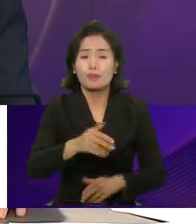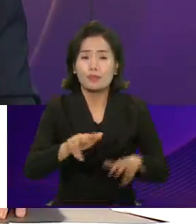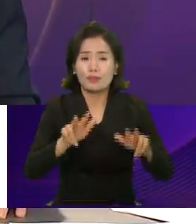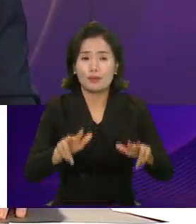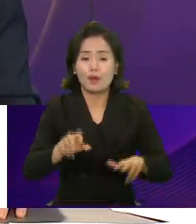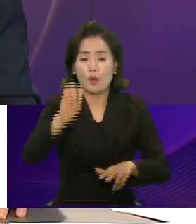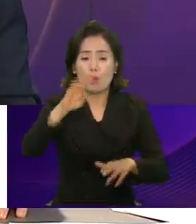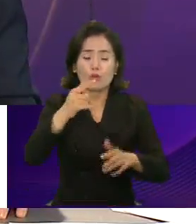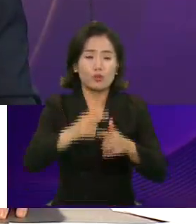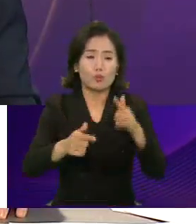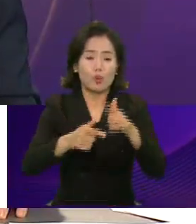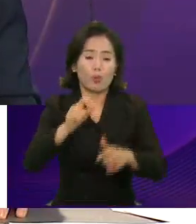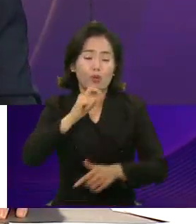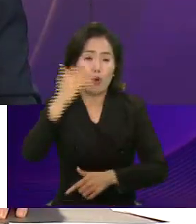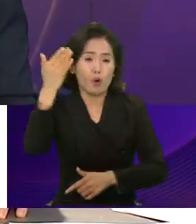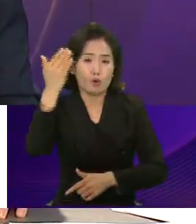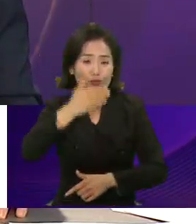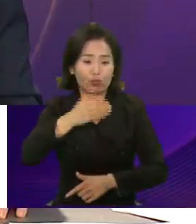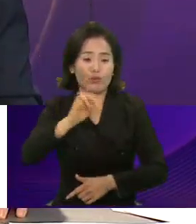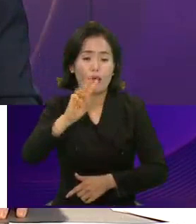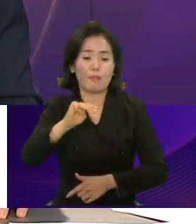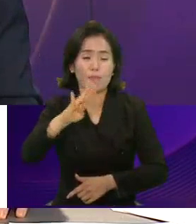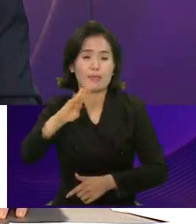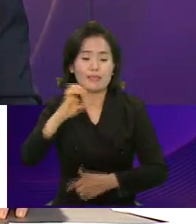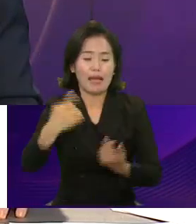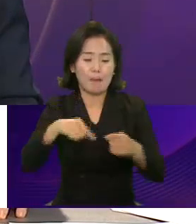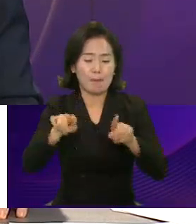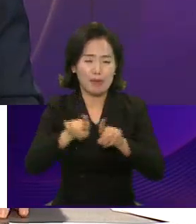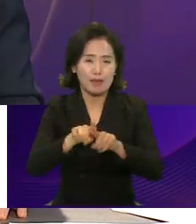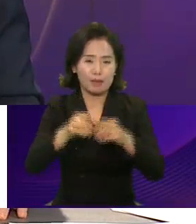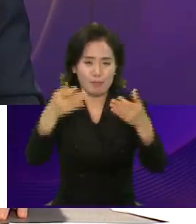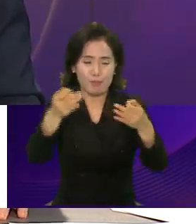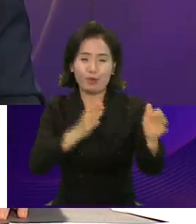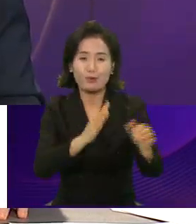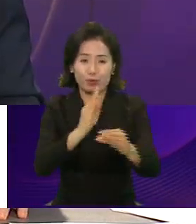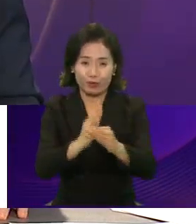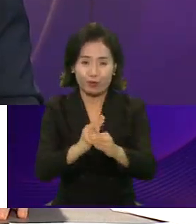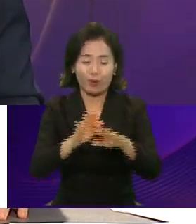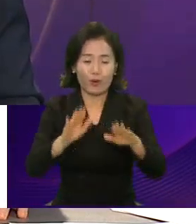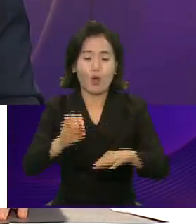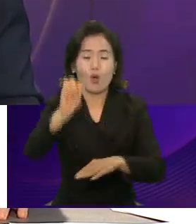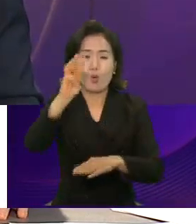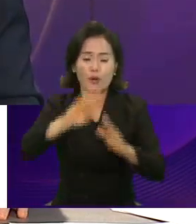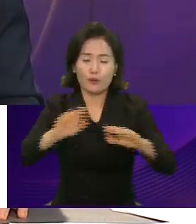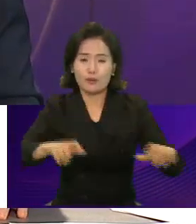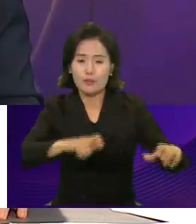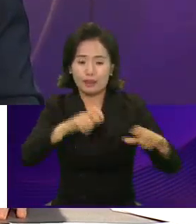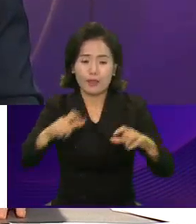지금 광주 목포 여수 MBC가 공동으로 진행하는 개표 방송과 함께하고 계십니다. 이 시각 현재 광주